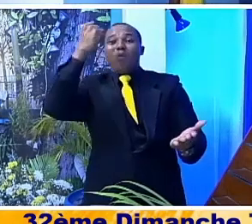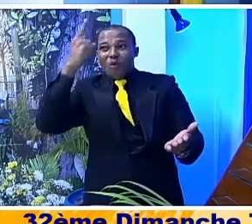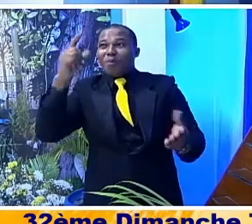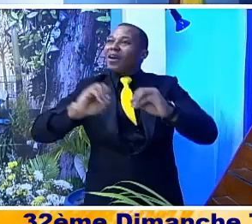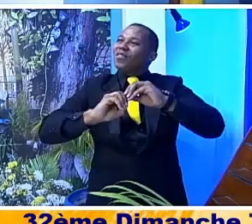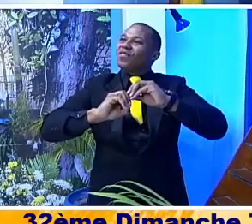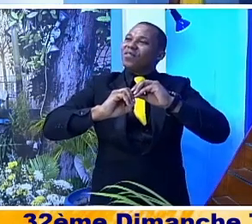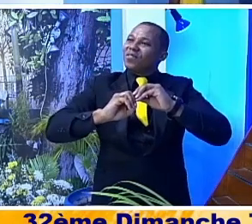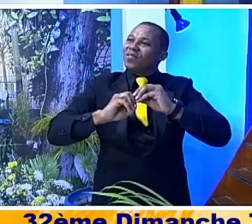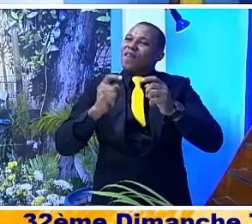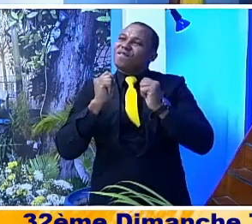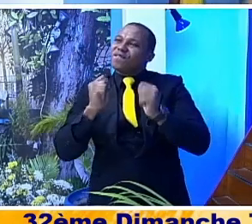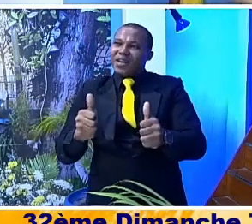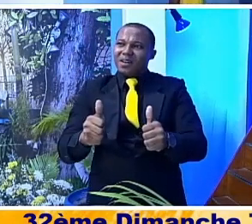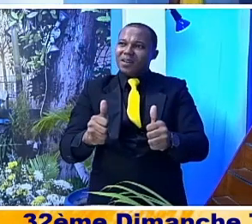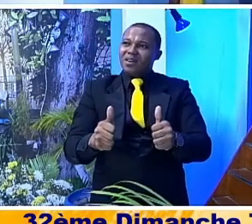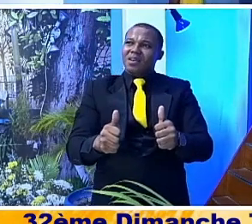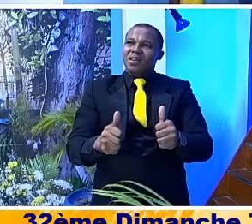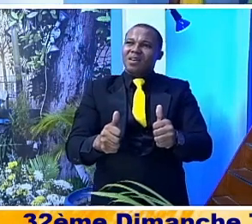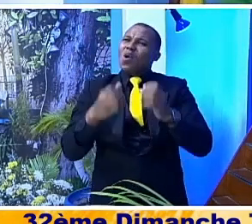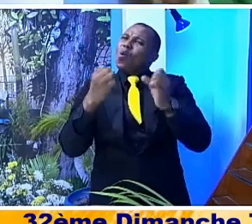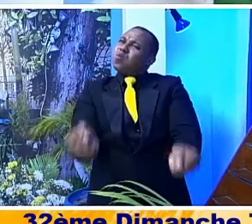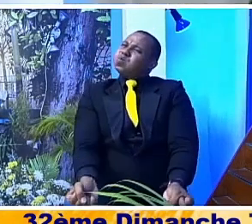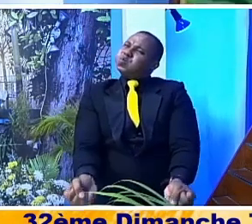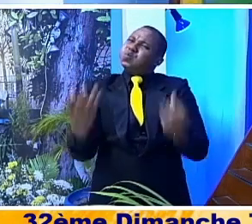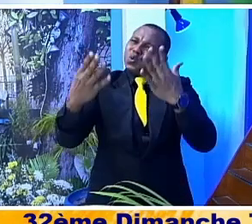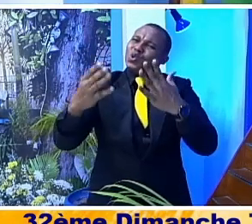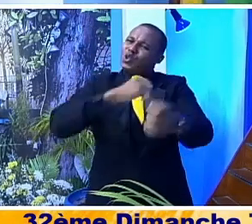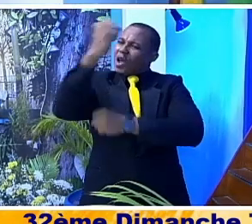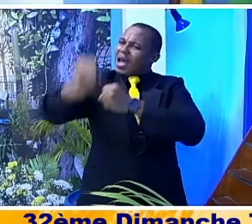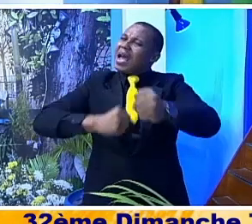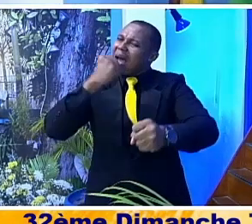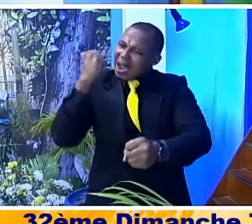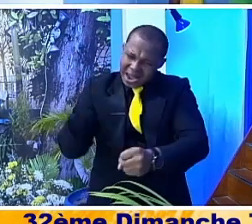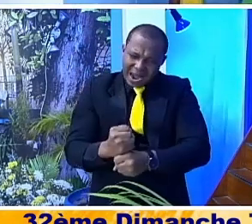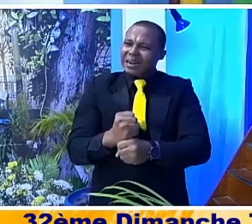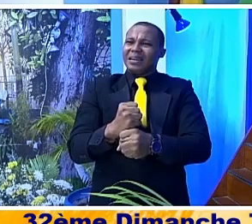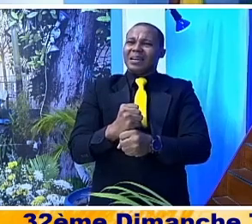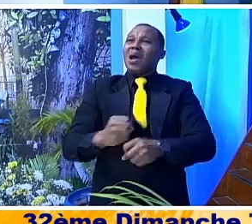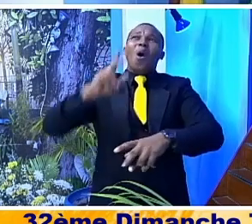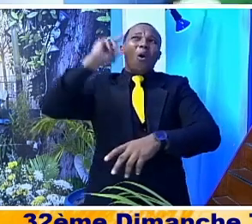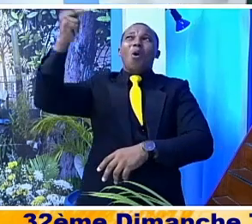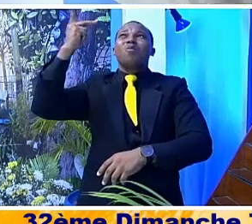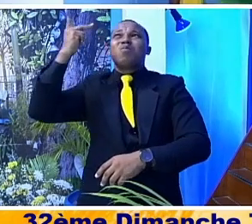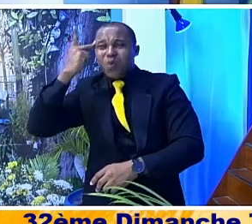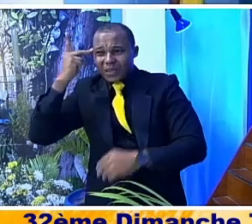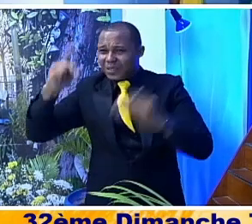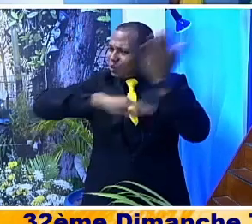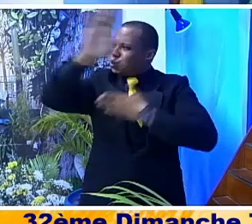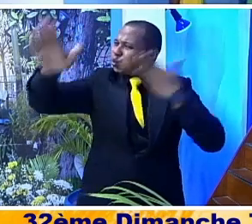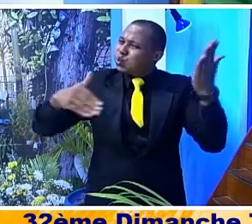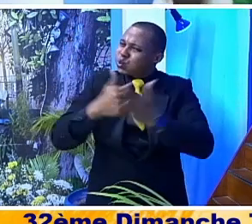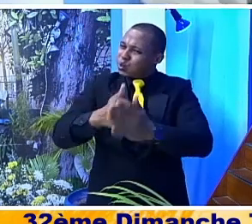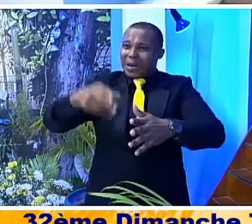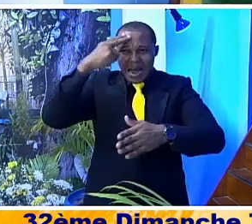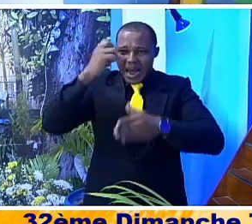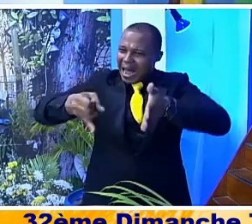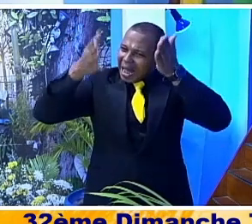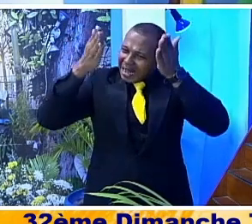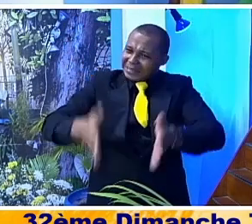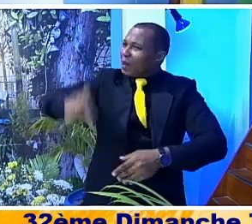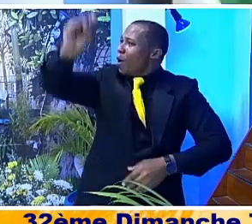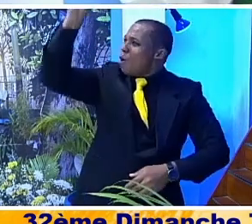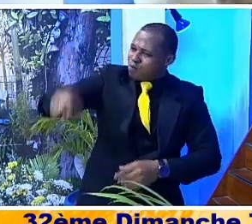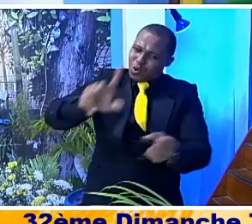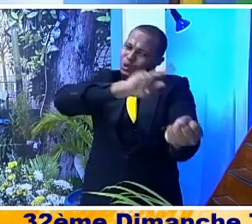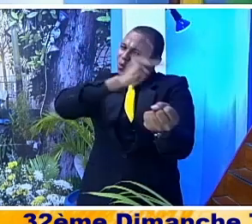haïtien depuis plusieurs années yon a bata à l'autre pour affaire politique. Tout nèg besoin chef, tout nèg besoin